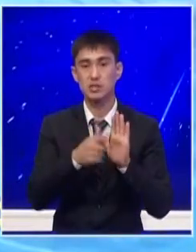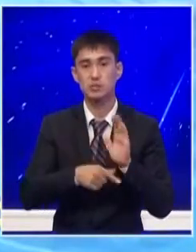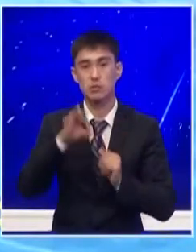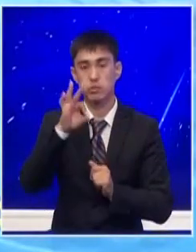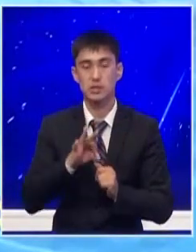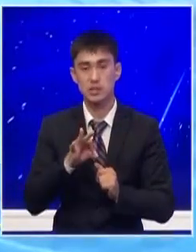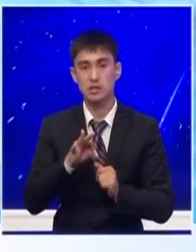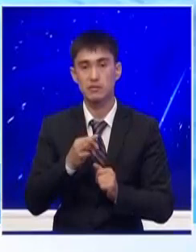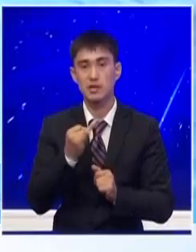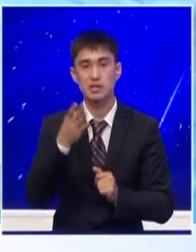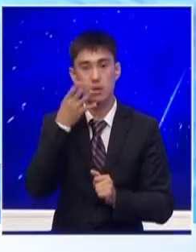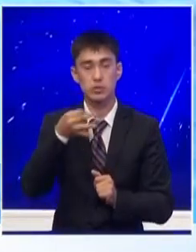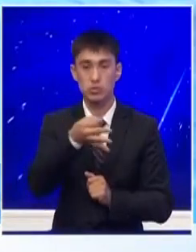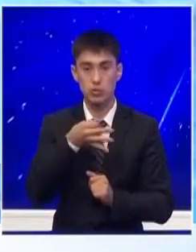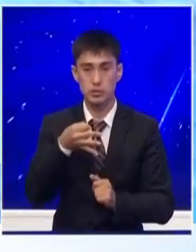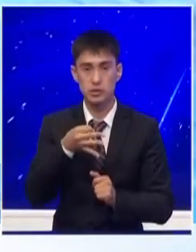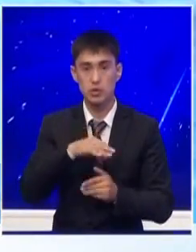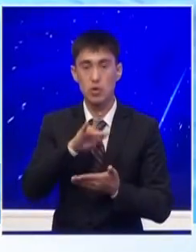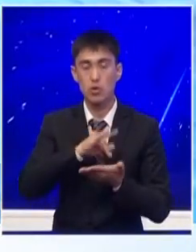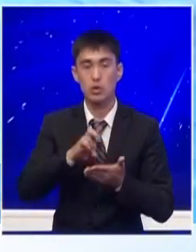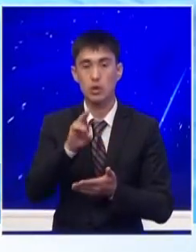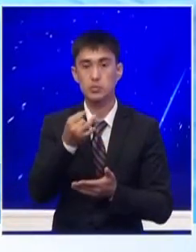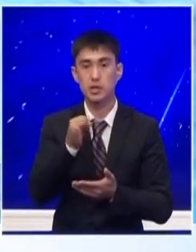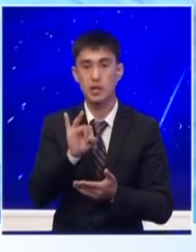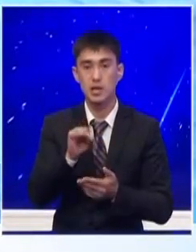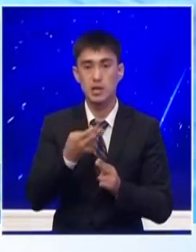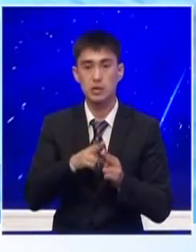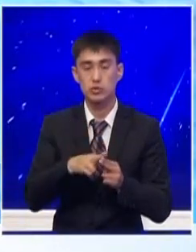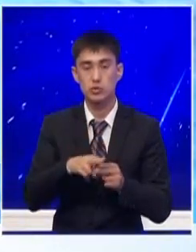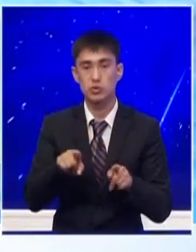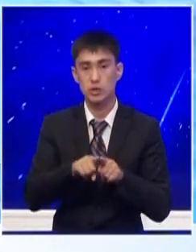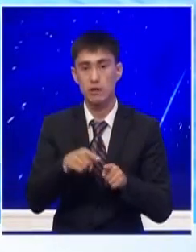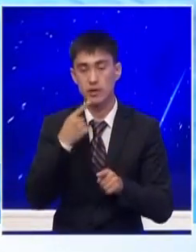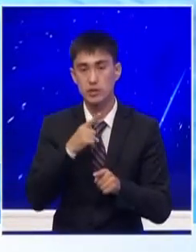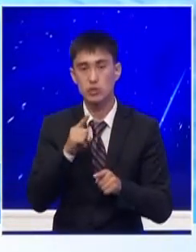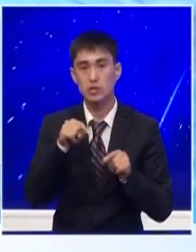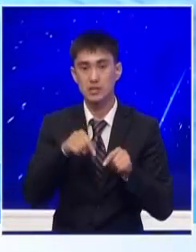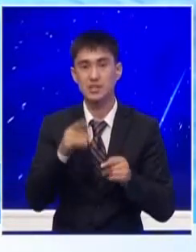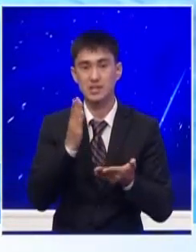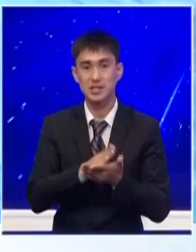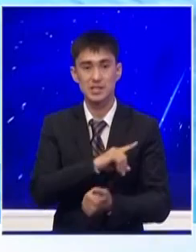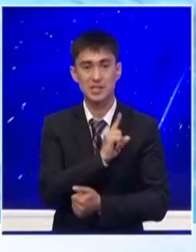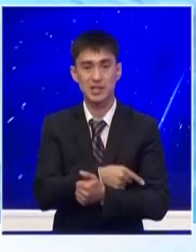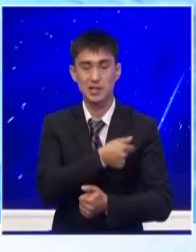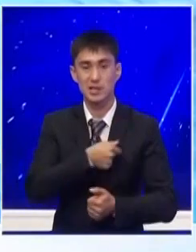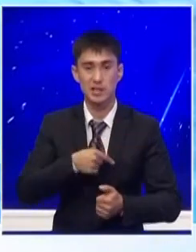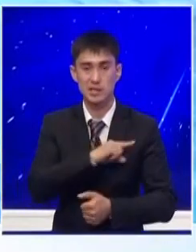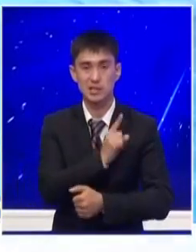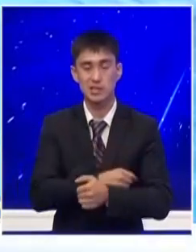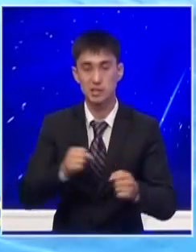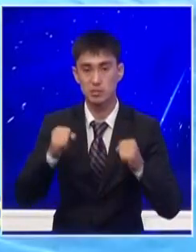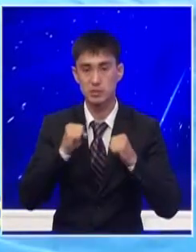70% состоит из Алматинской области, из города Капчагай. Это тоже о чем-то говорит. Здесь есть сильные тренера, сильные